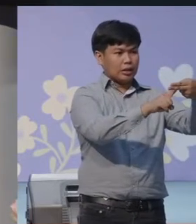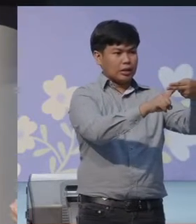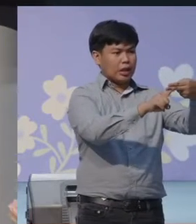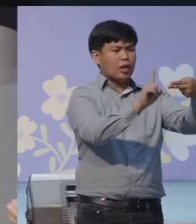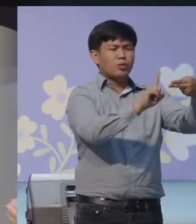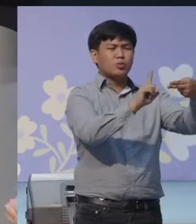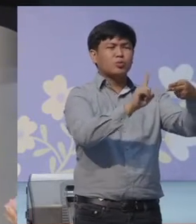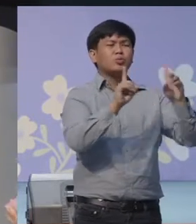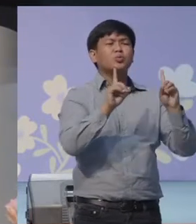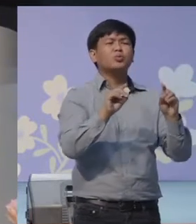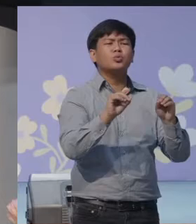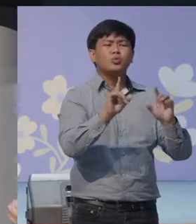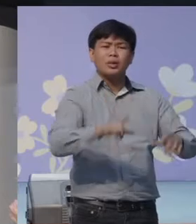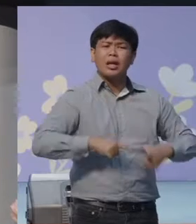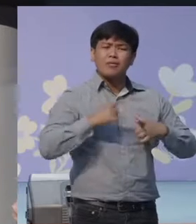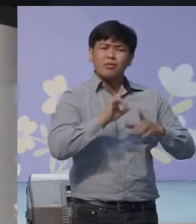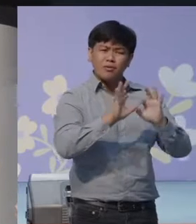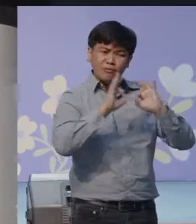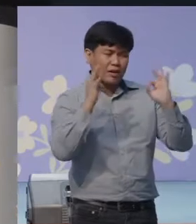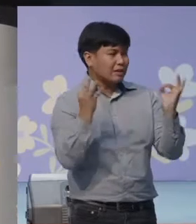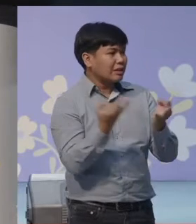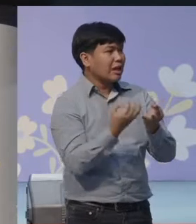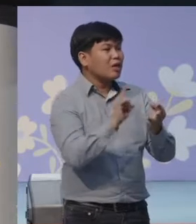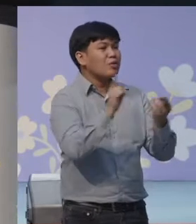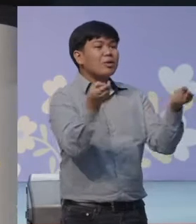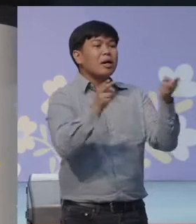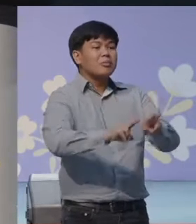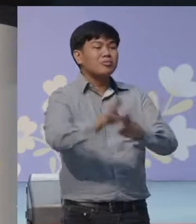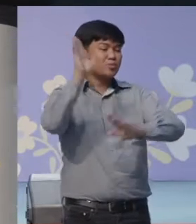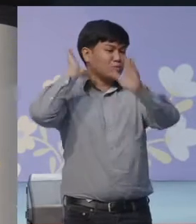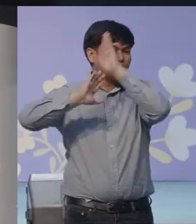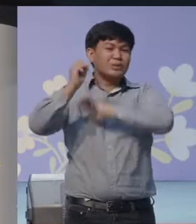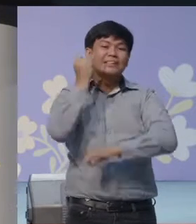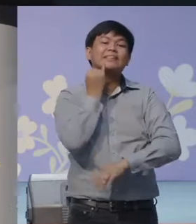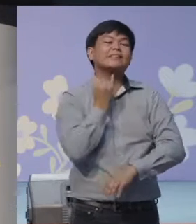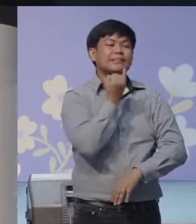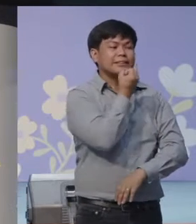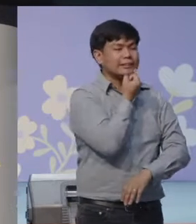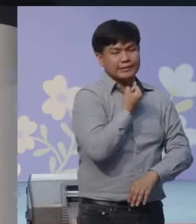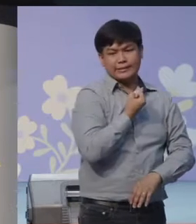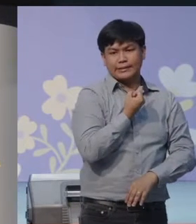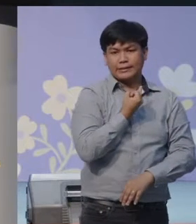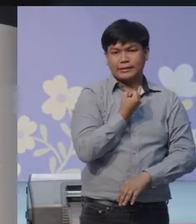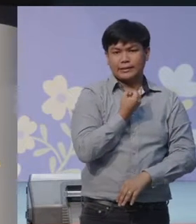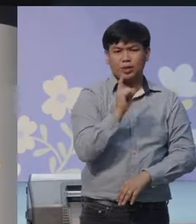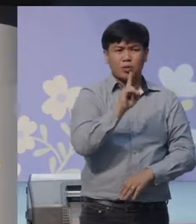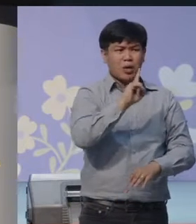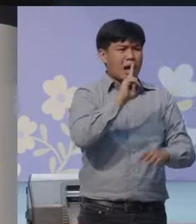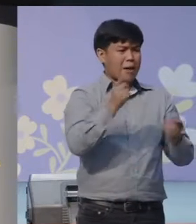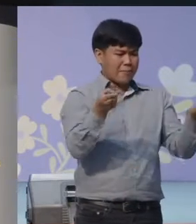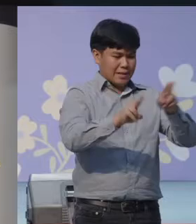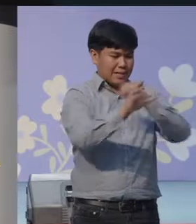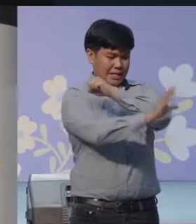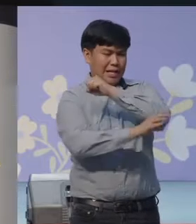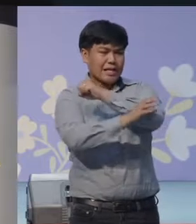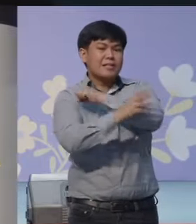Elkana, tingnan muna natin kung ano nangyayari sa Israel noong panahon na yon. At